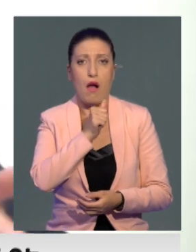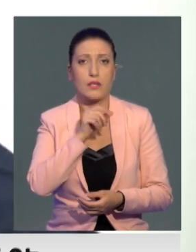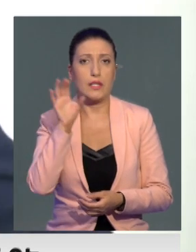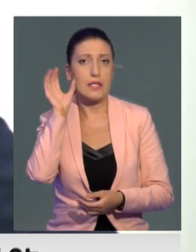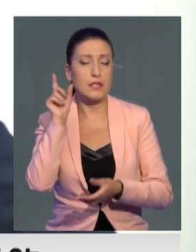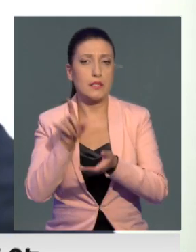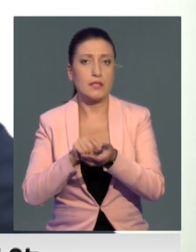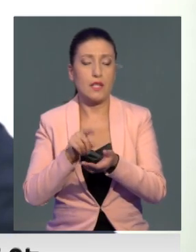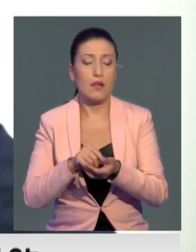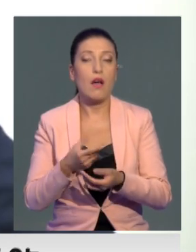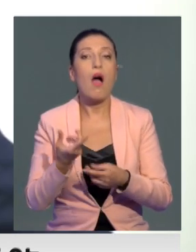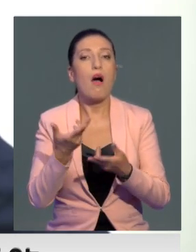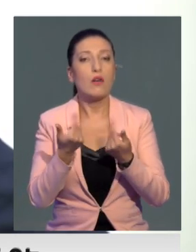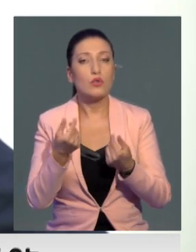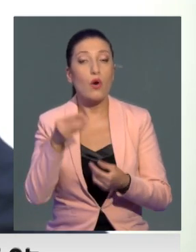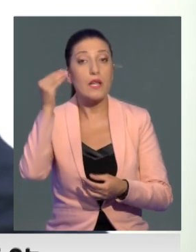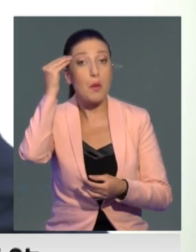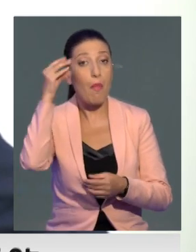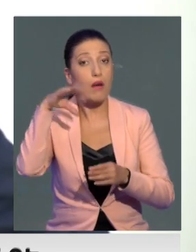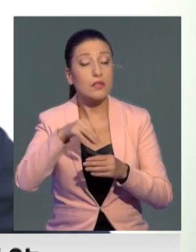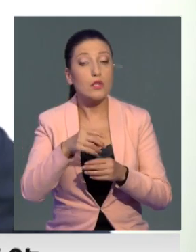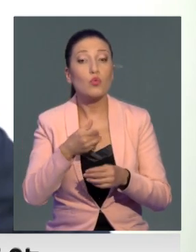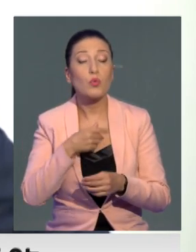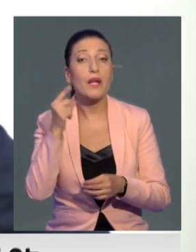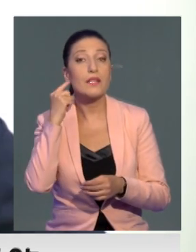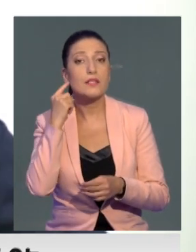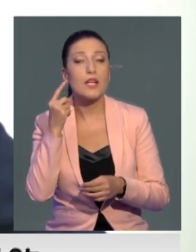իրան գաղտնալսում են, որ իմանանք ում է զանգում եւ ինչ է ասում։